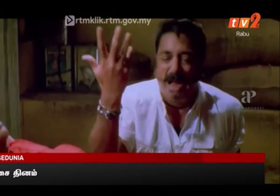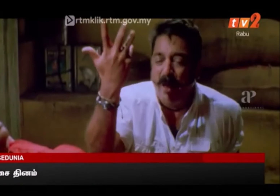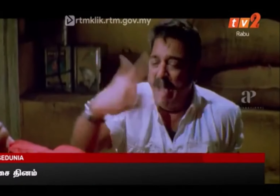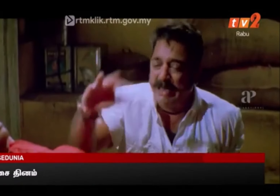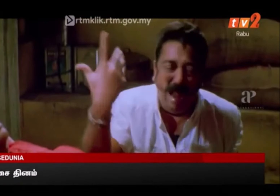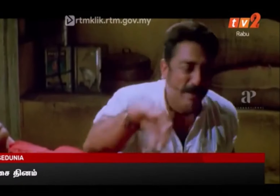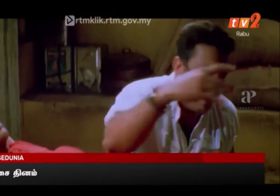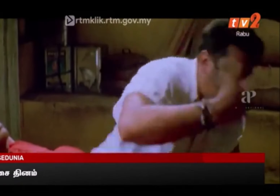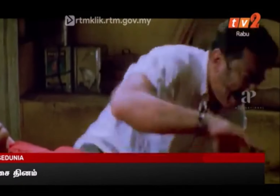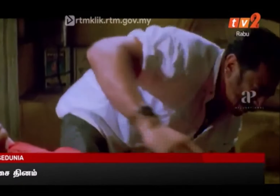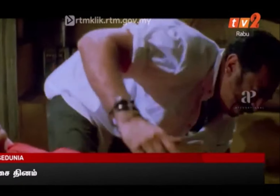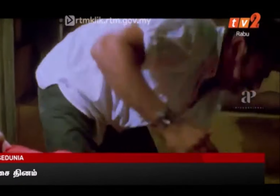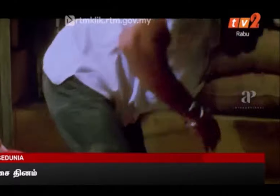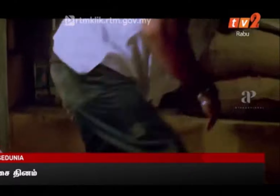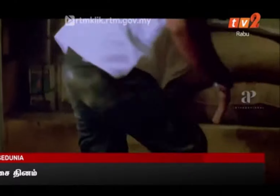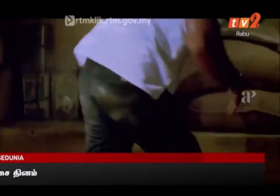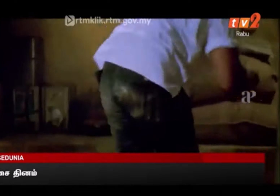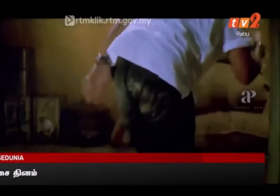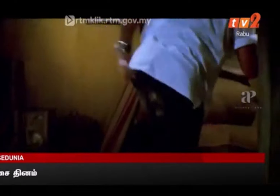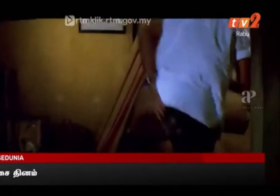யாரு இப்போ